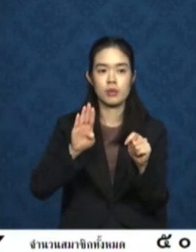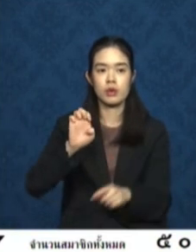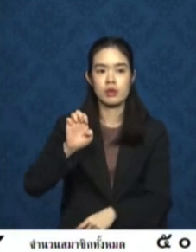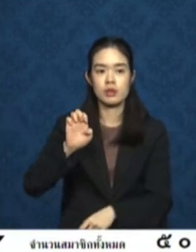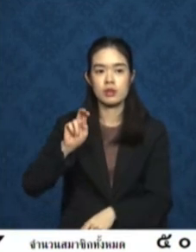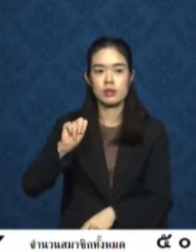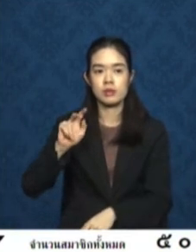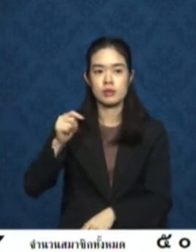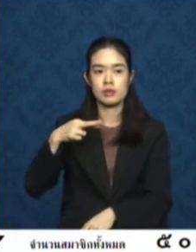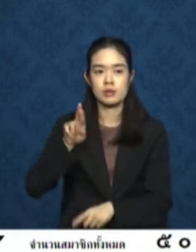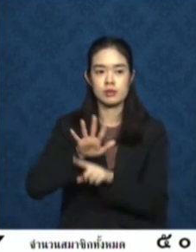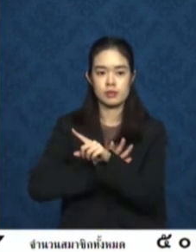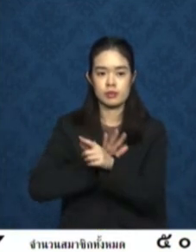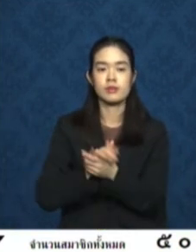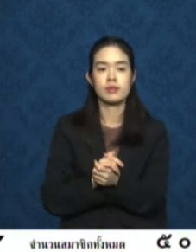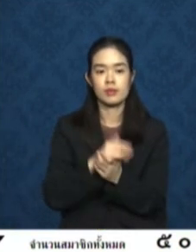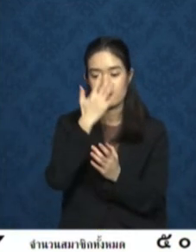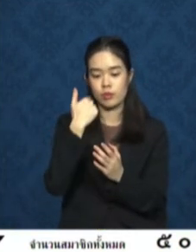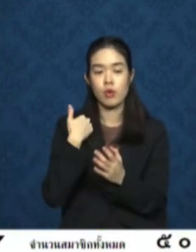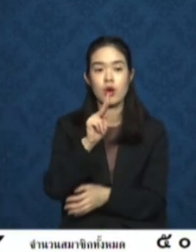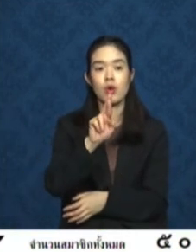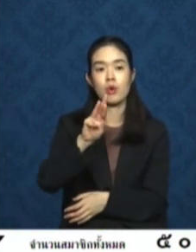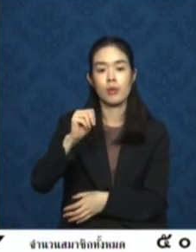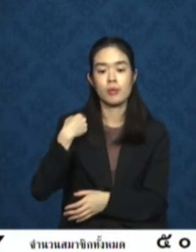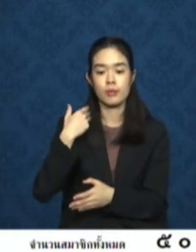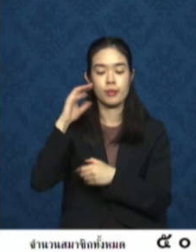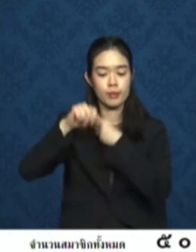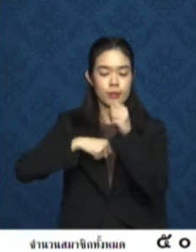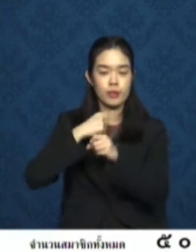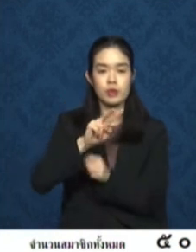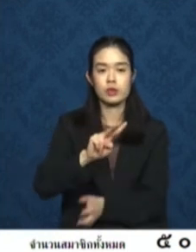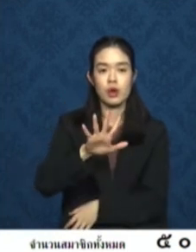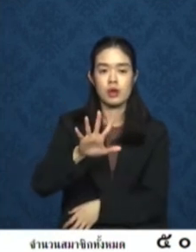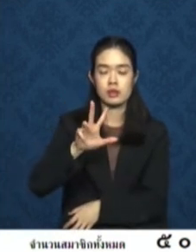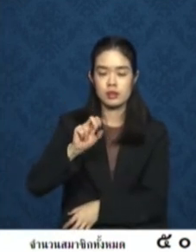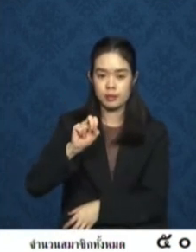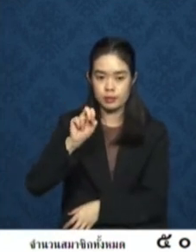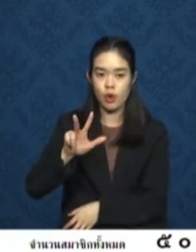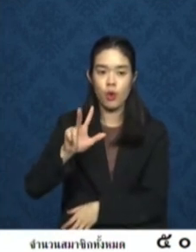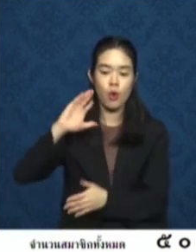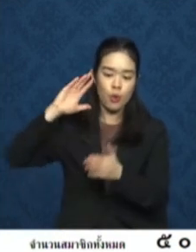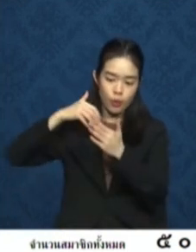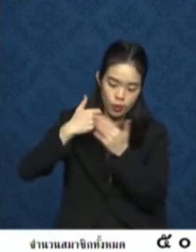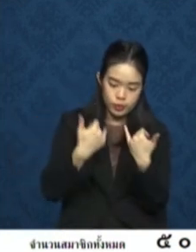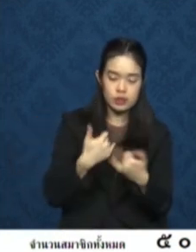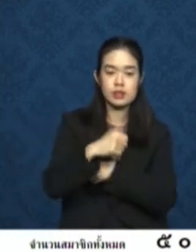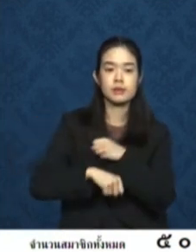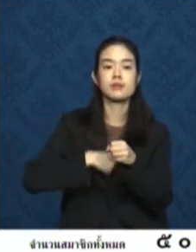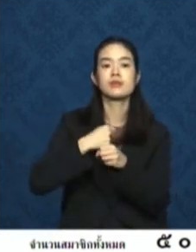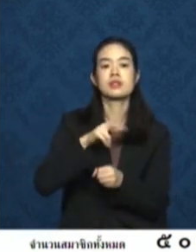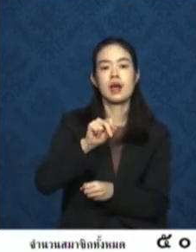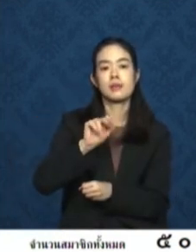งการสูบน้ำโดยไฟฟ้า โดยกมชนประทานได้สร้างเมื่อปี 2532 อายุใช้งานตั้ง 35 ปีมาแล้ว